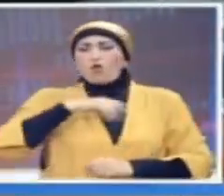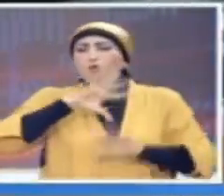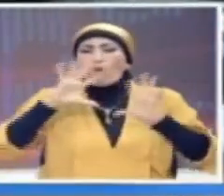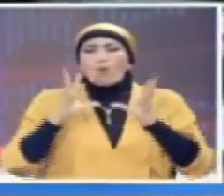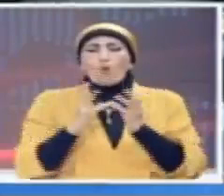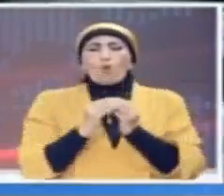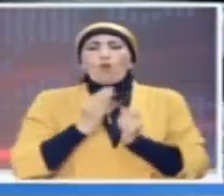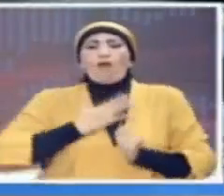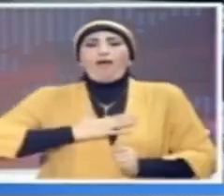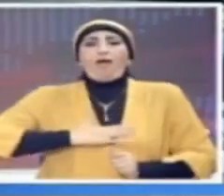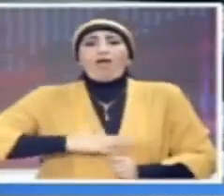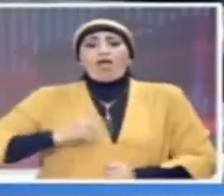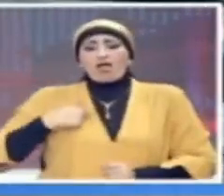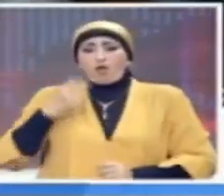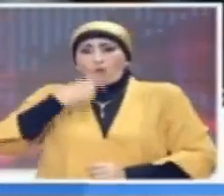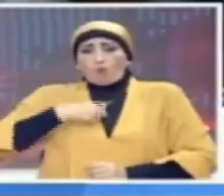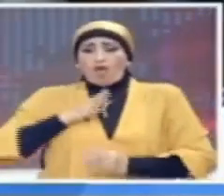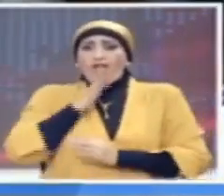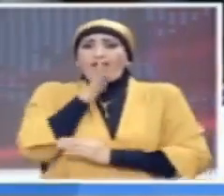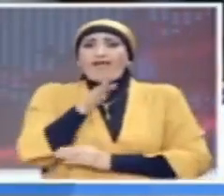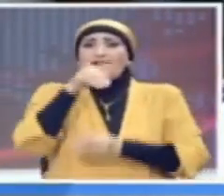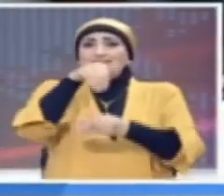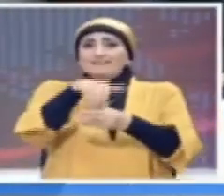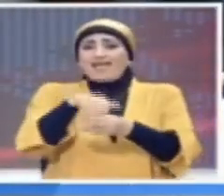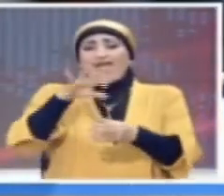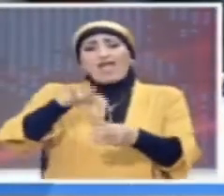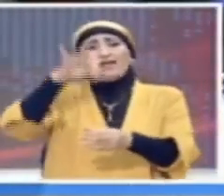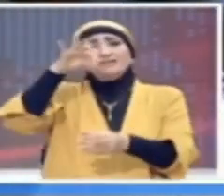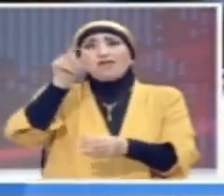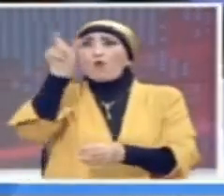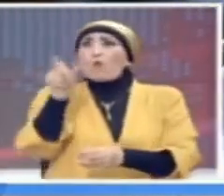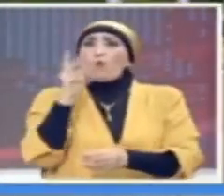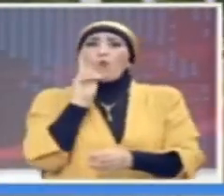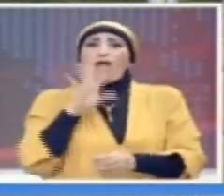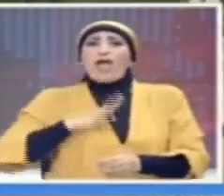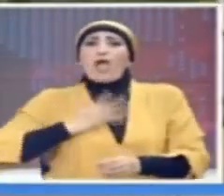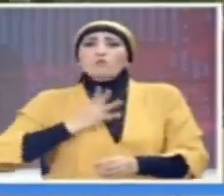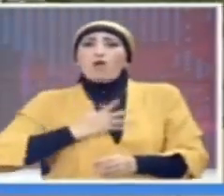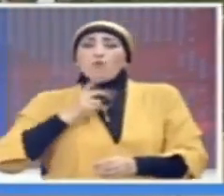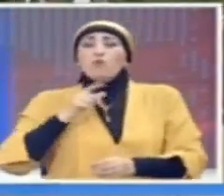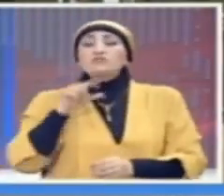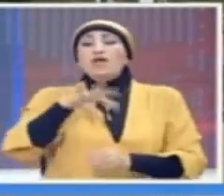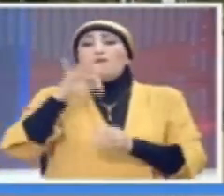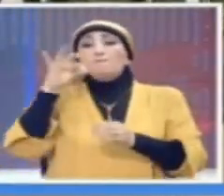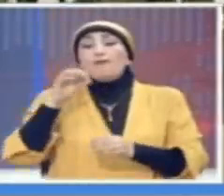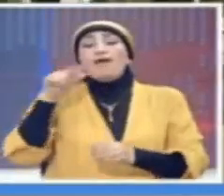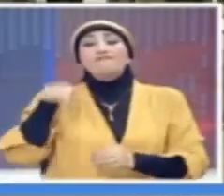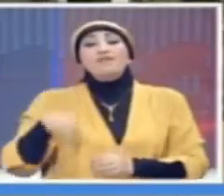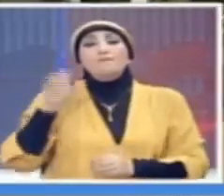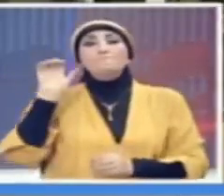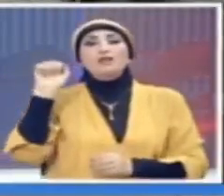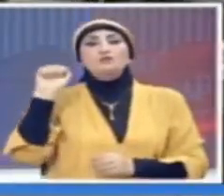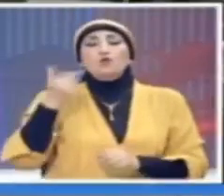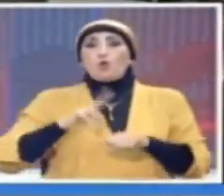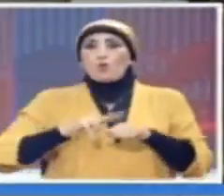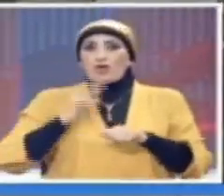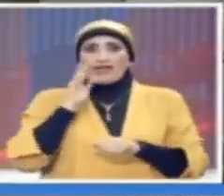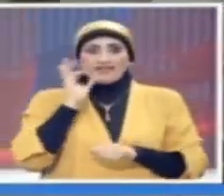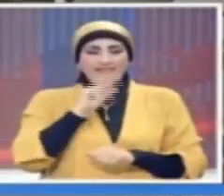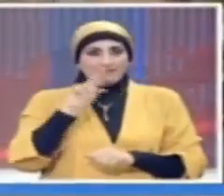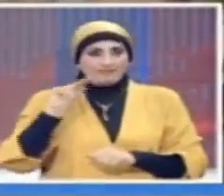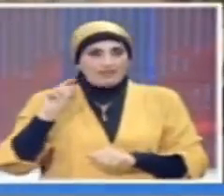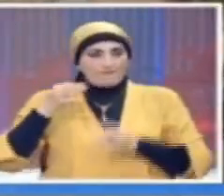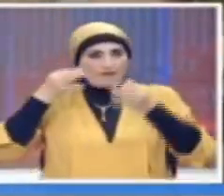آمن ليدلي المواطنون بأصواتهم لاختيار من يمثلهم في مجلس النواب، من خلال التنفيذ الدقيق للخطط